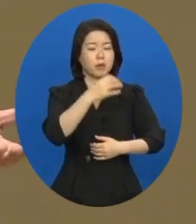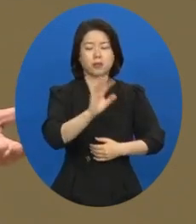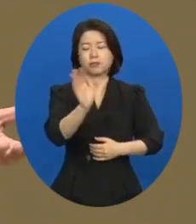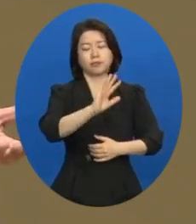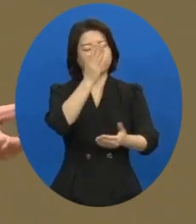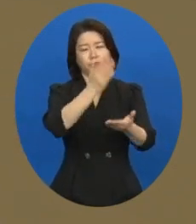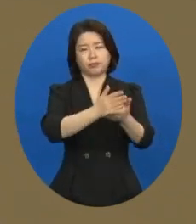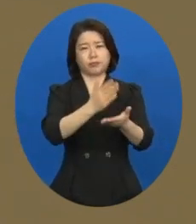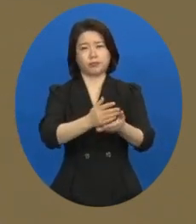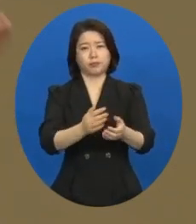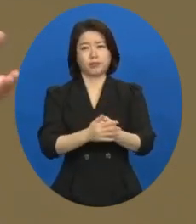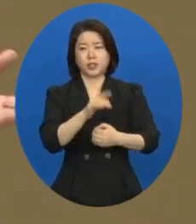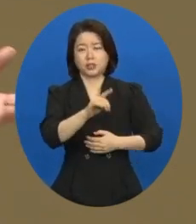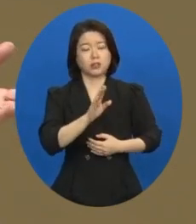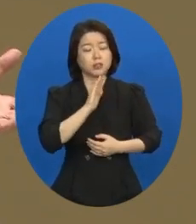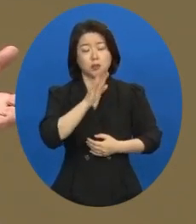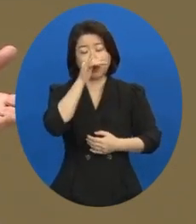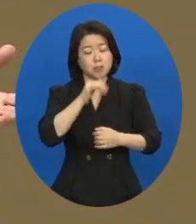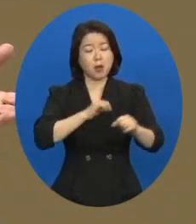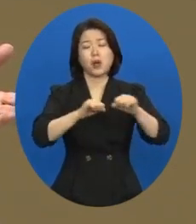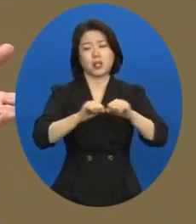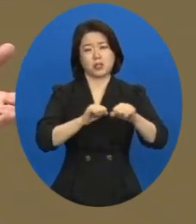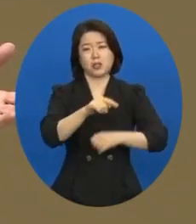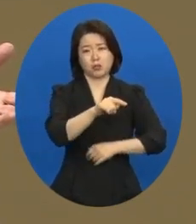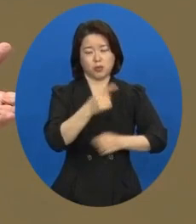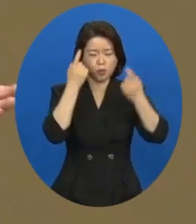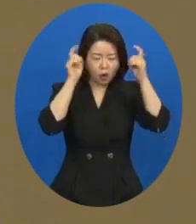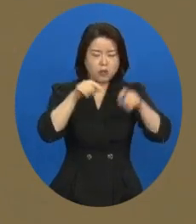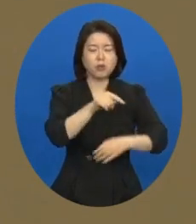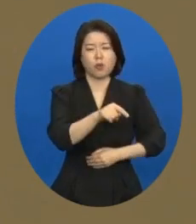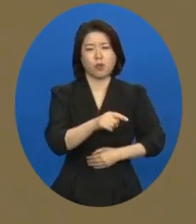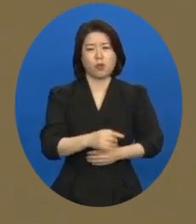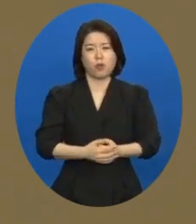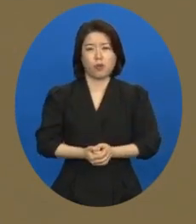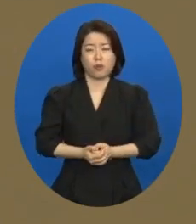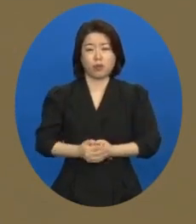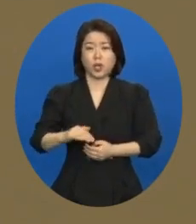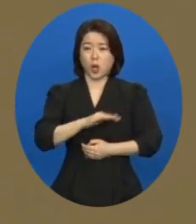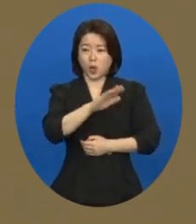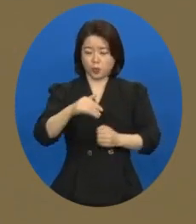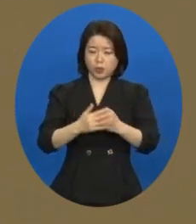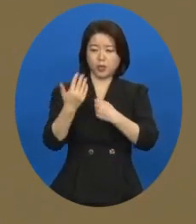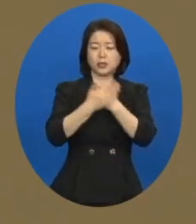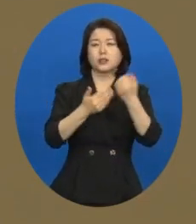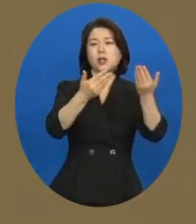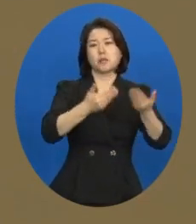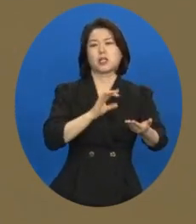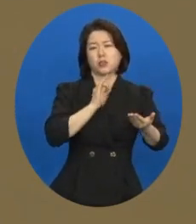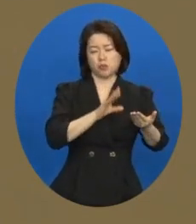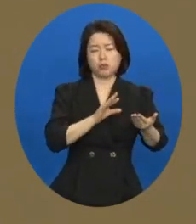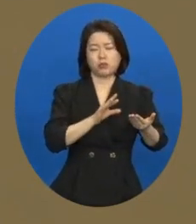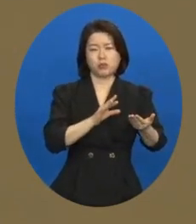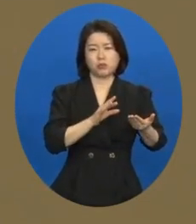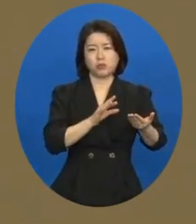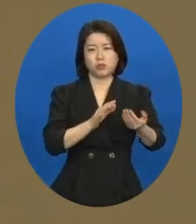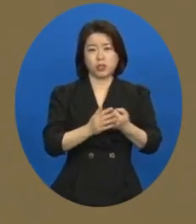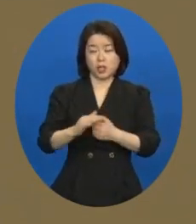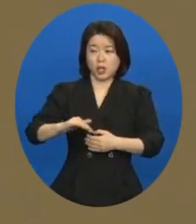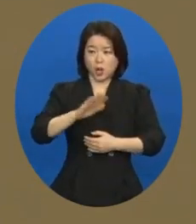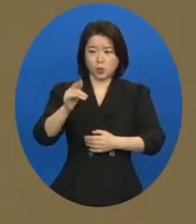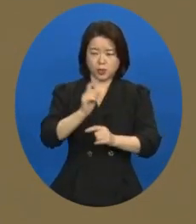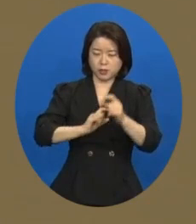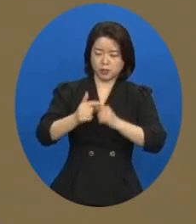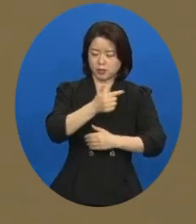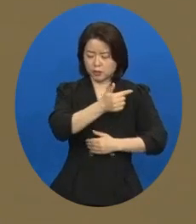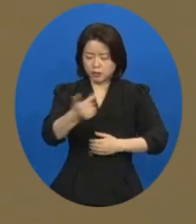합니다. 그건 정말 바보 같은 일이에요. 우리도 은혜 받은 것뿐이에요. 우리는 더